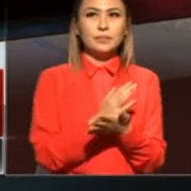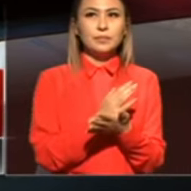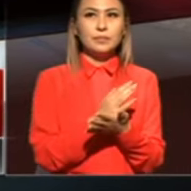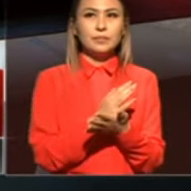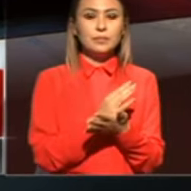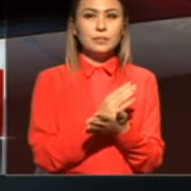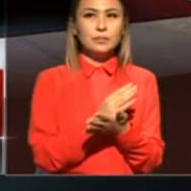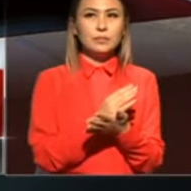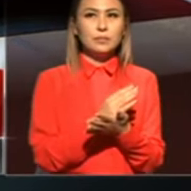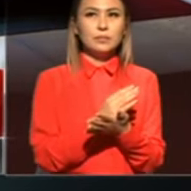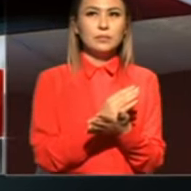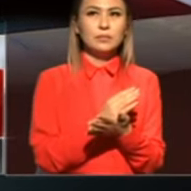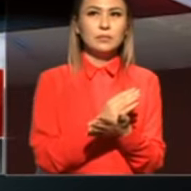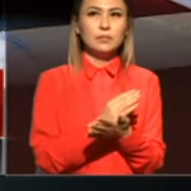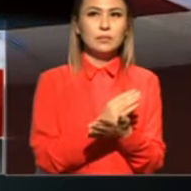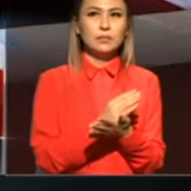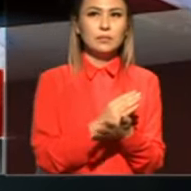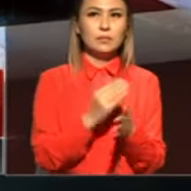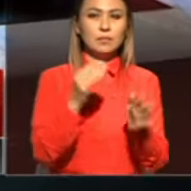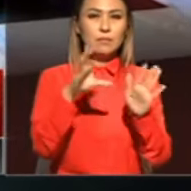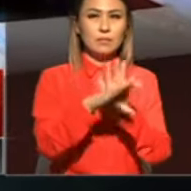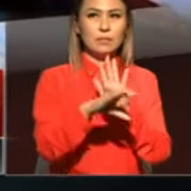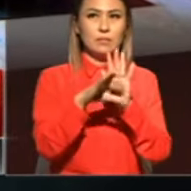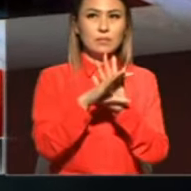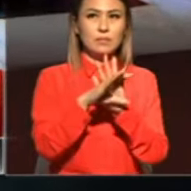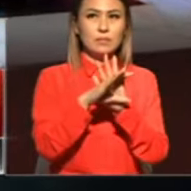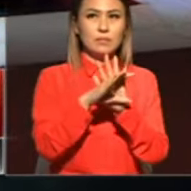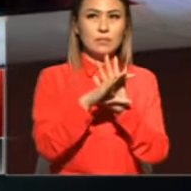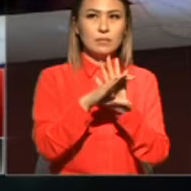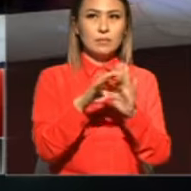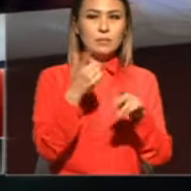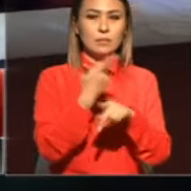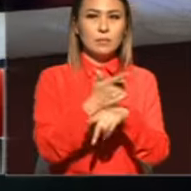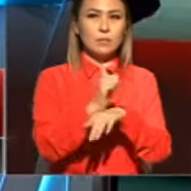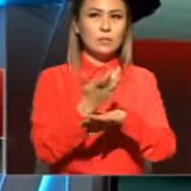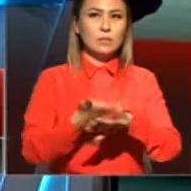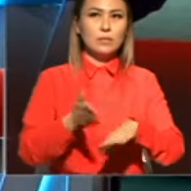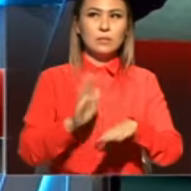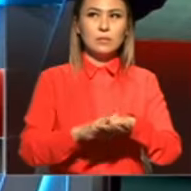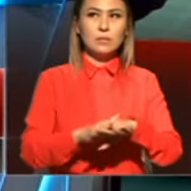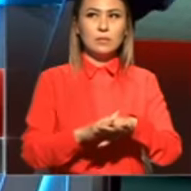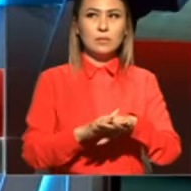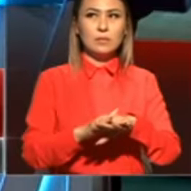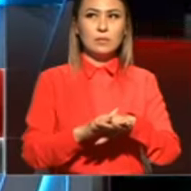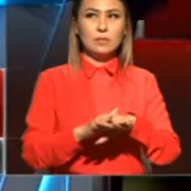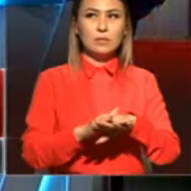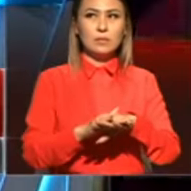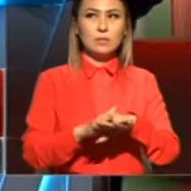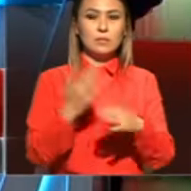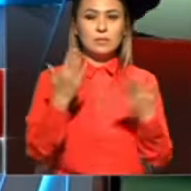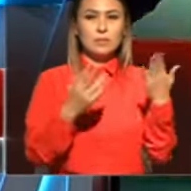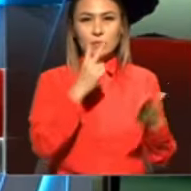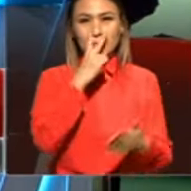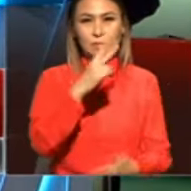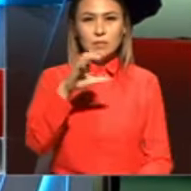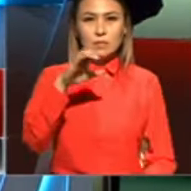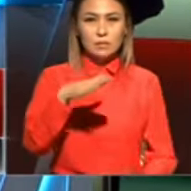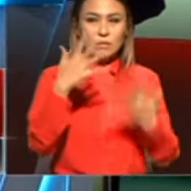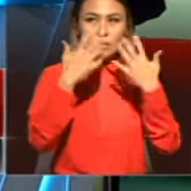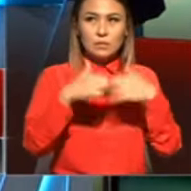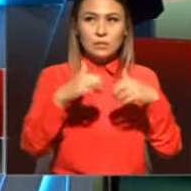бар. Соны инвестицияға тарту институттары өте нашар бізде. Бізде егер енді қарасаңыз, статистиканы